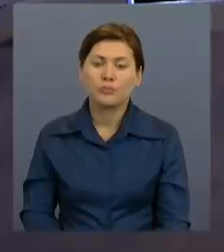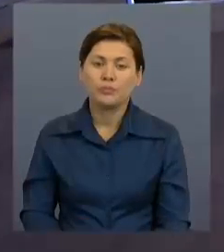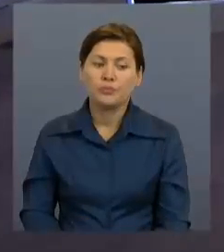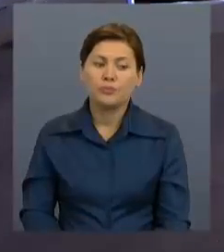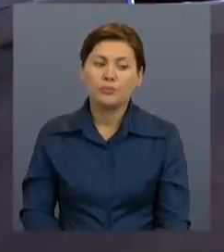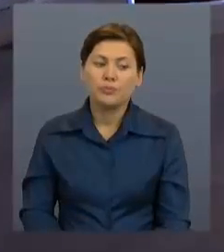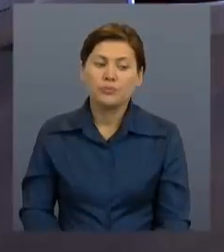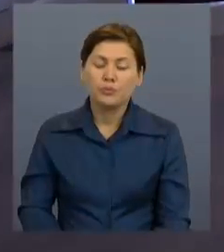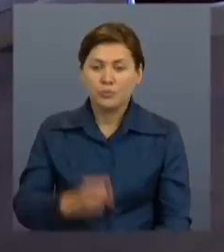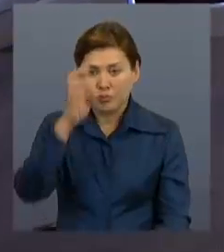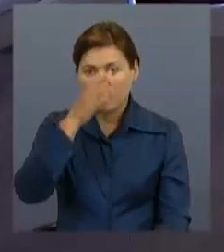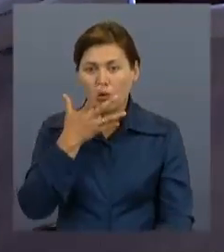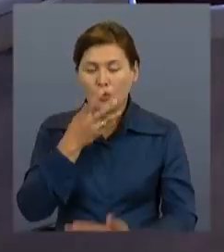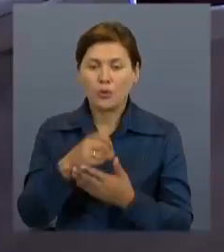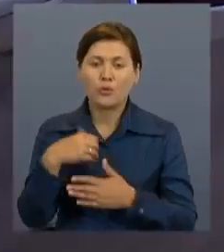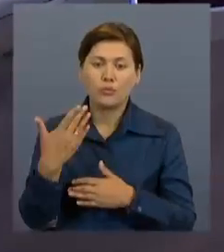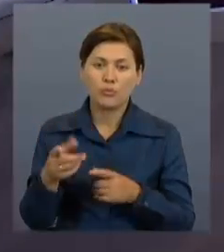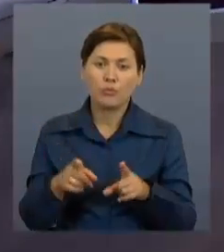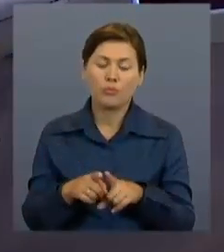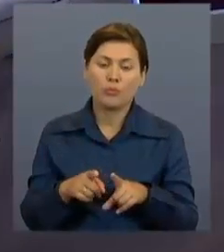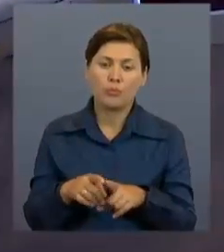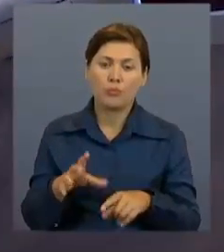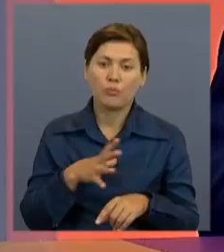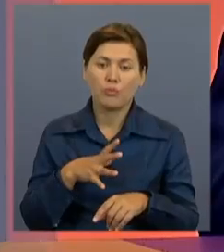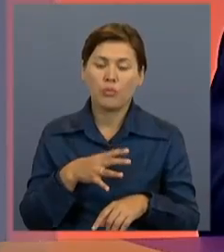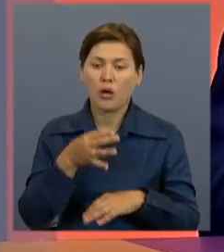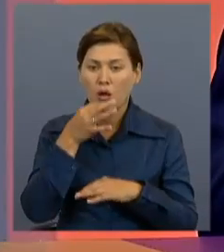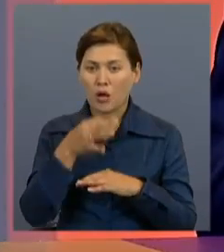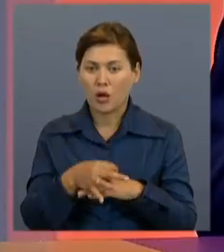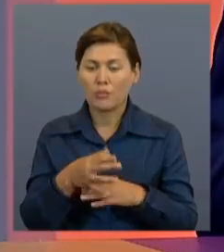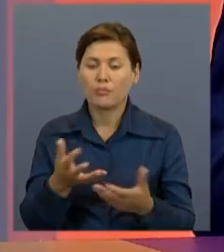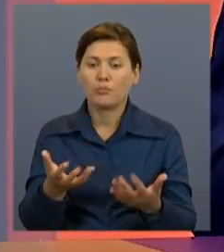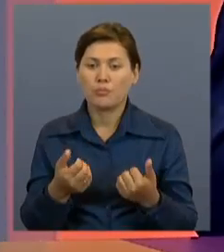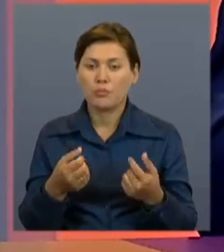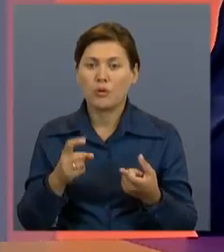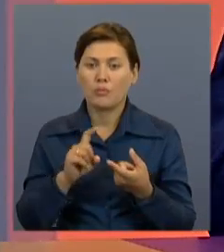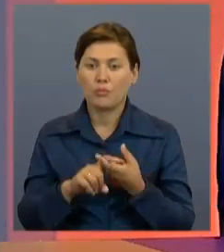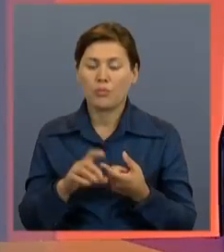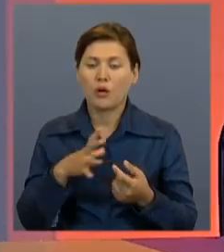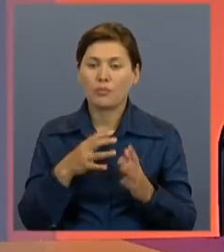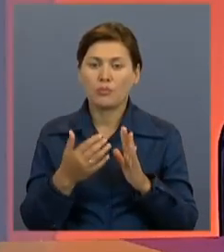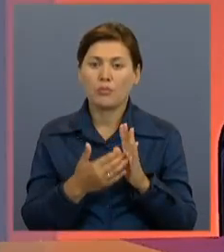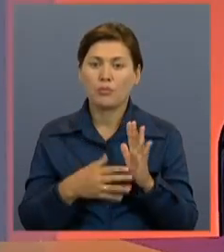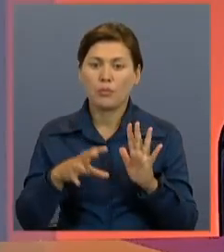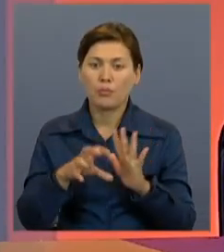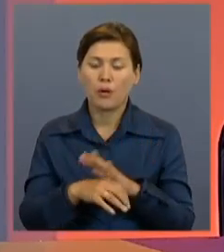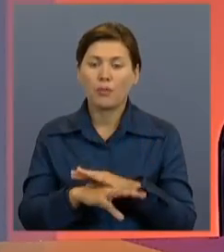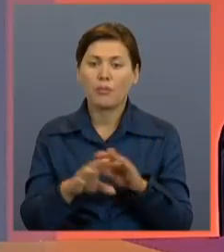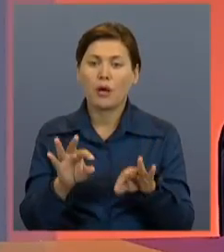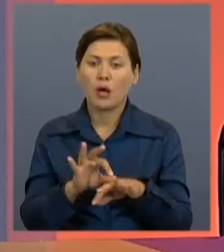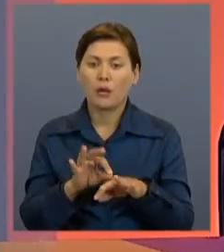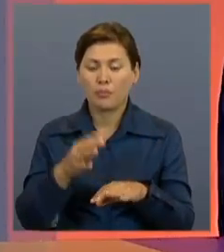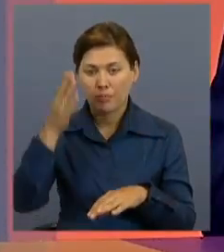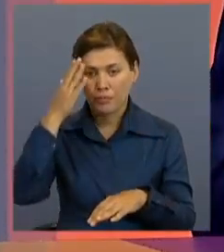келгенде мемлекет өзінің тарапынан мойнына алған жауапкершілігі бойынша сол тізімге енген барлық аурудың